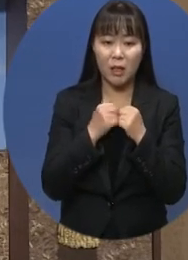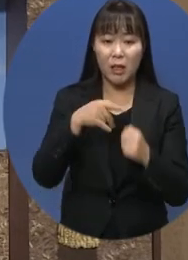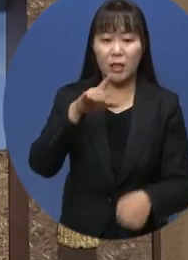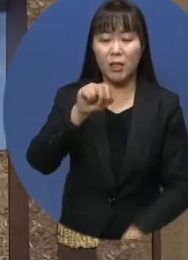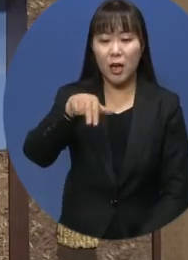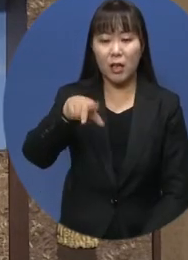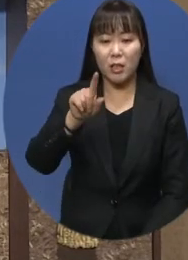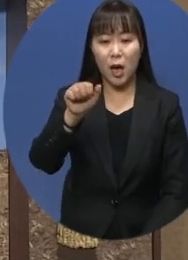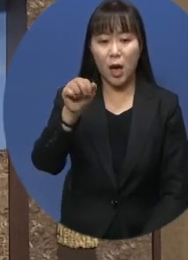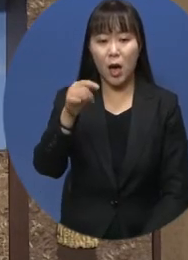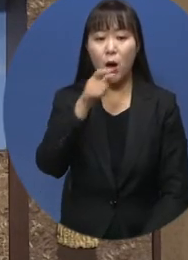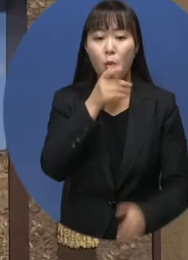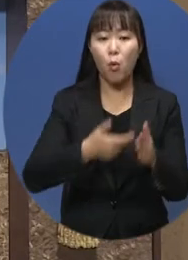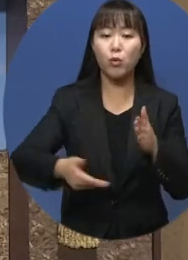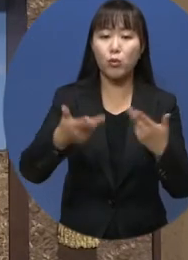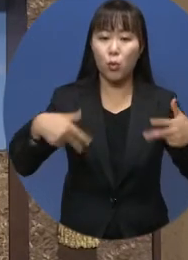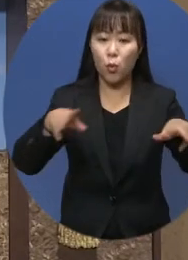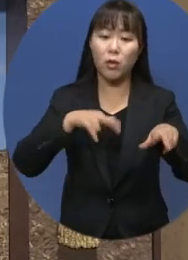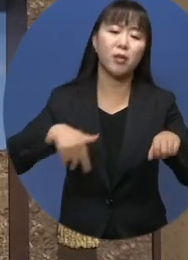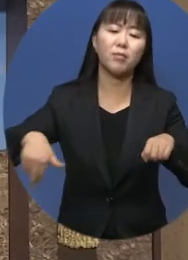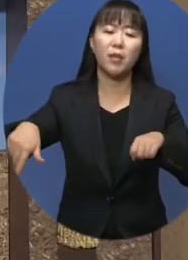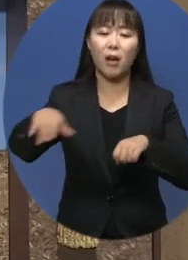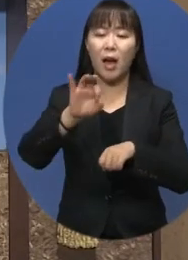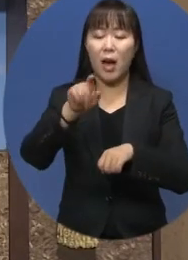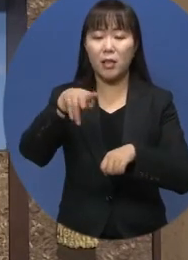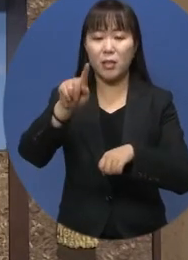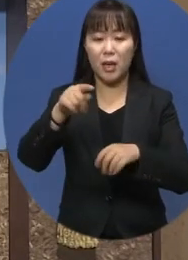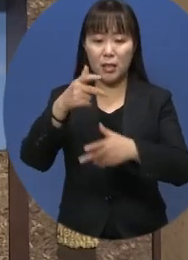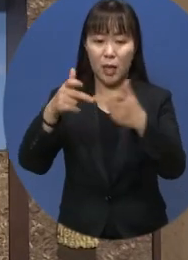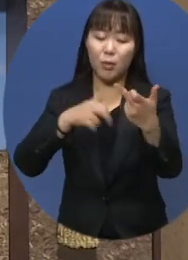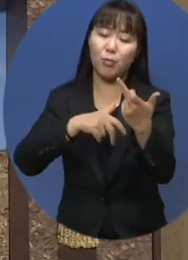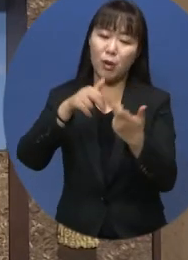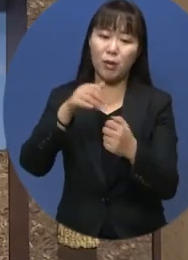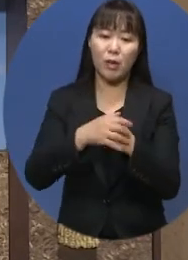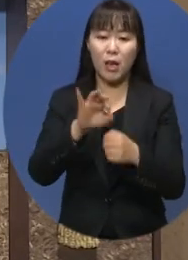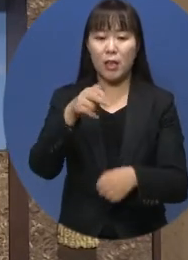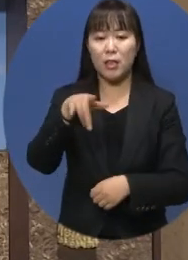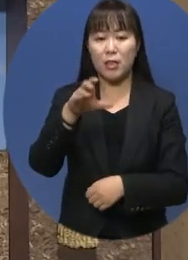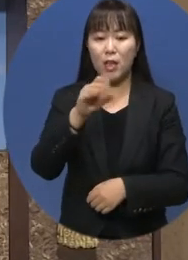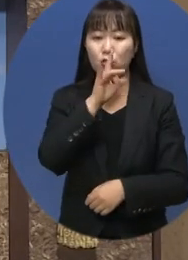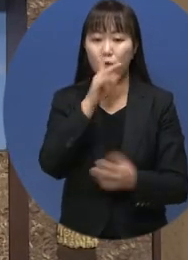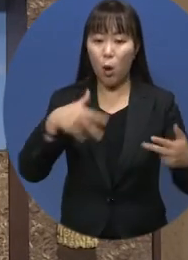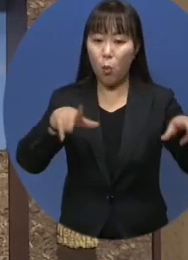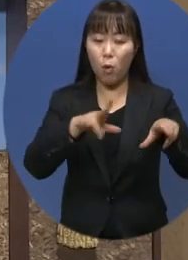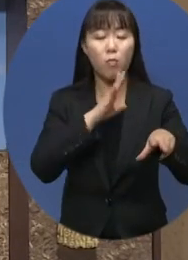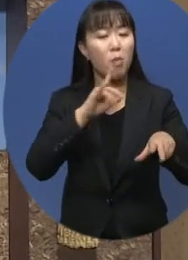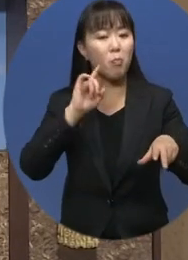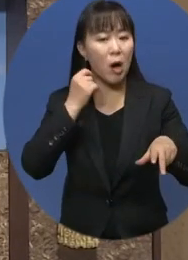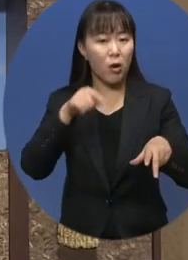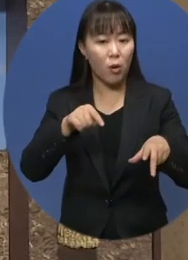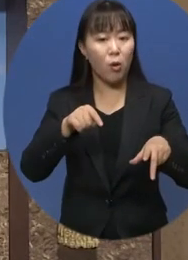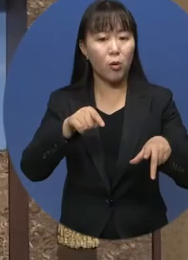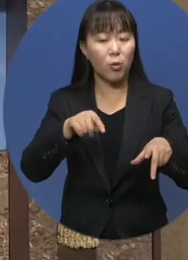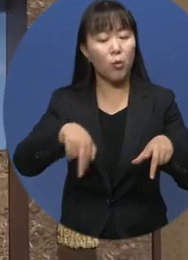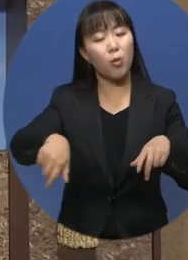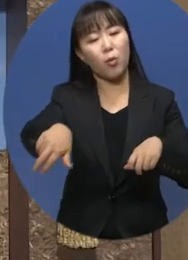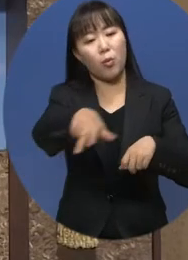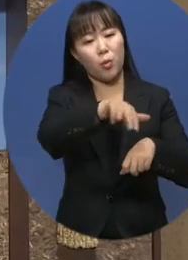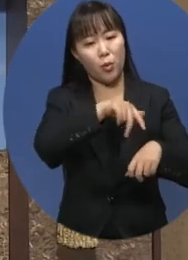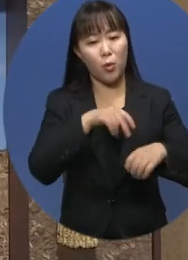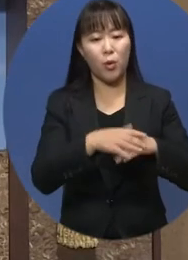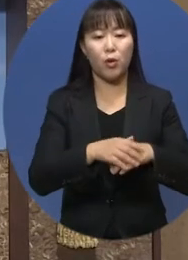좋은 공원도 한바퀴 돌고 아차산 도 올라가고 또 인창 중앙공원 이라고 아름다운 공원이 있거든요 거기도 걷고